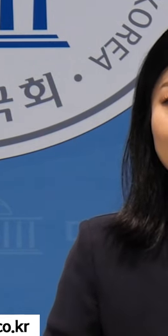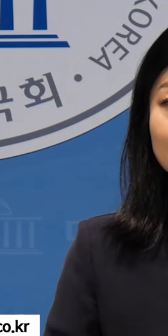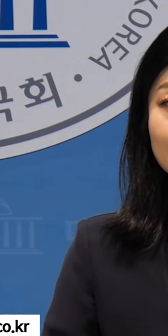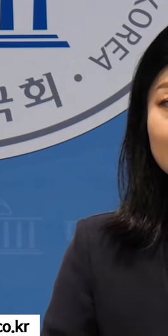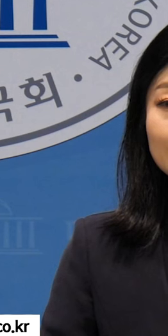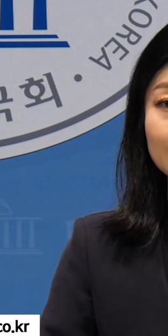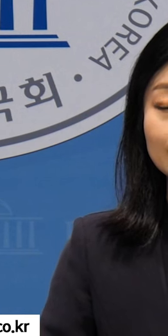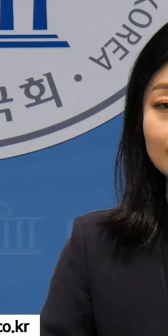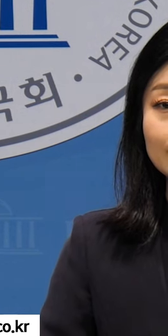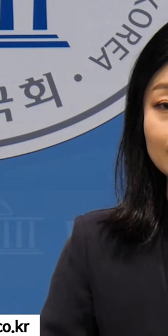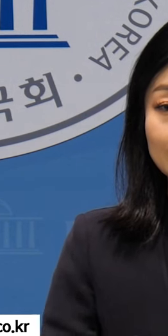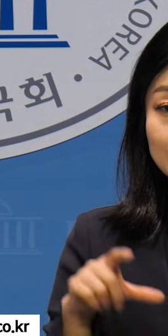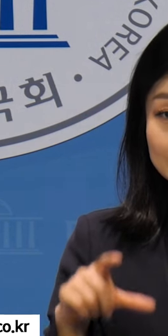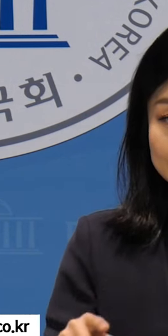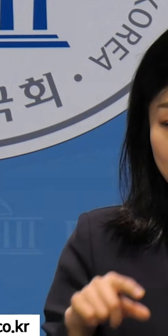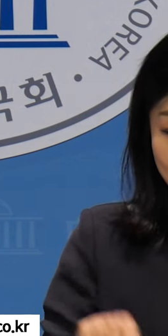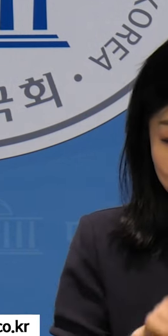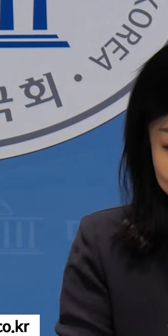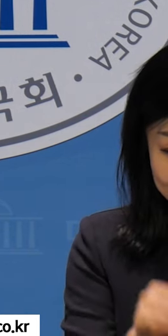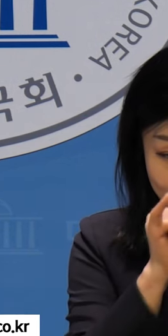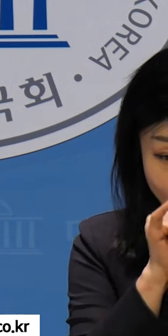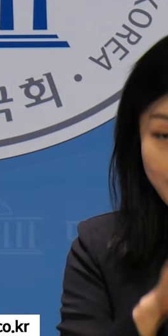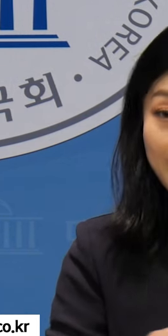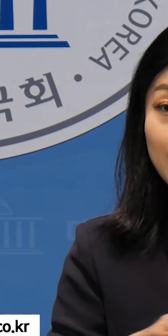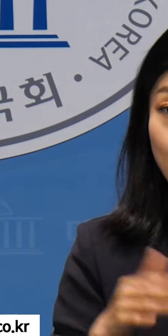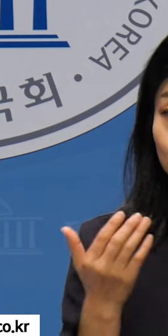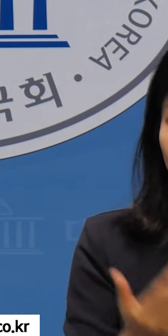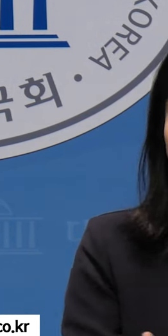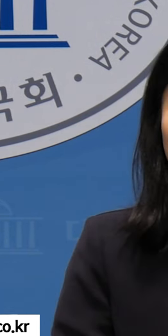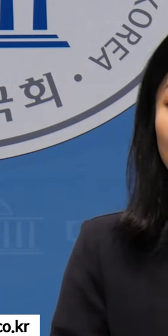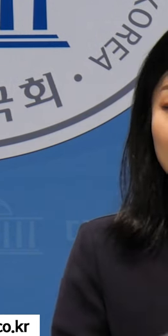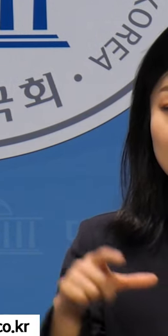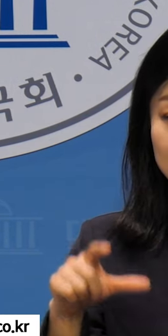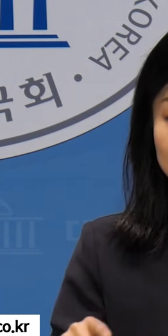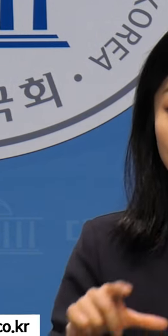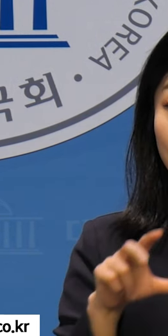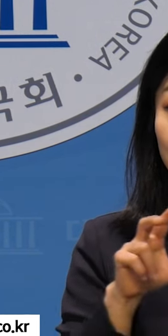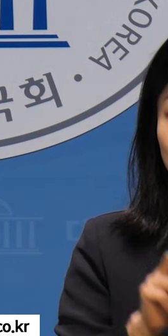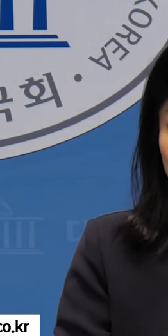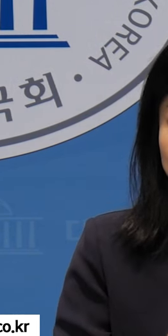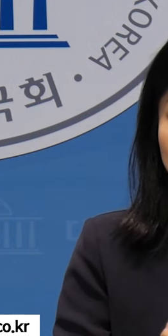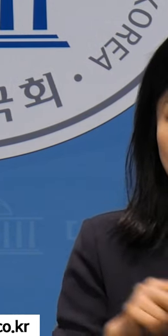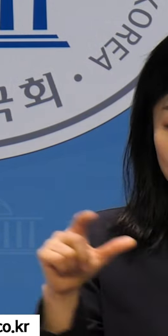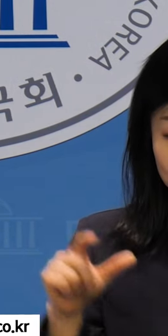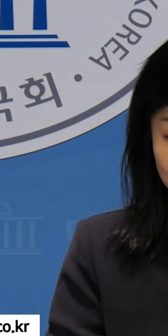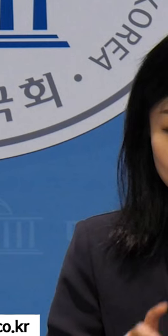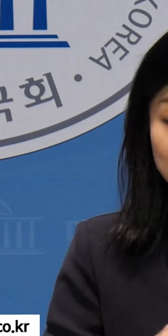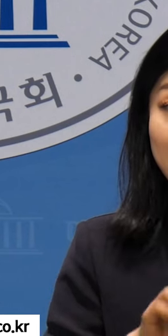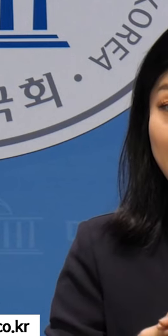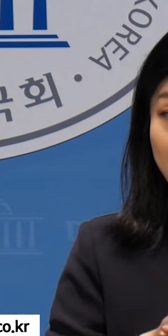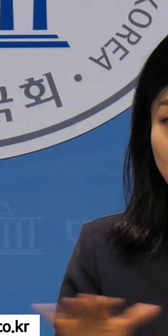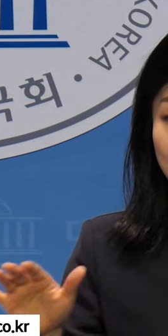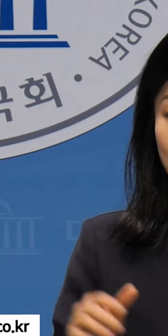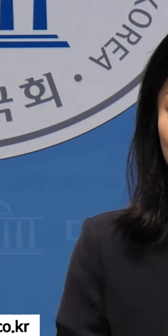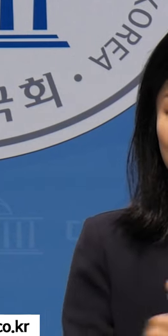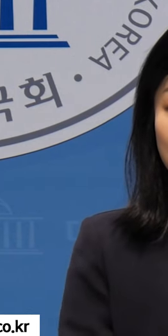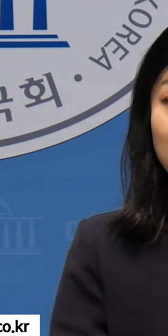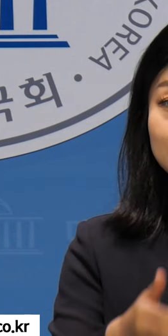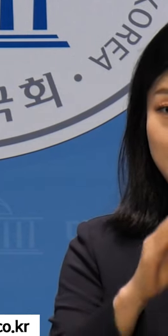하겠습니다. 지역의제를 발굴하여 지방소멸을 해소하는 지역의제 발굴단은 육성하겠습니다. 이를